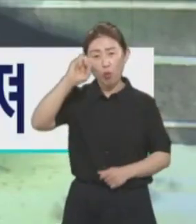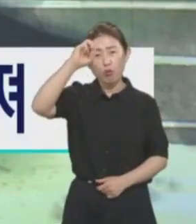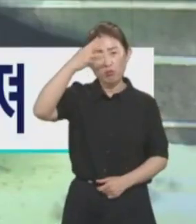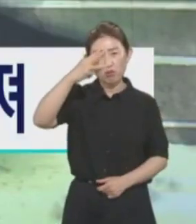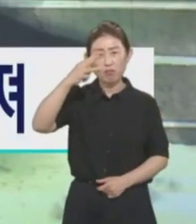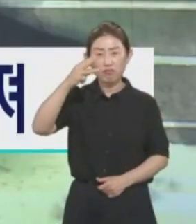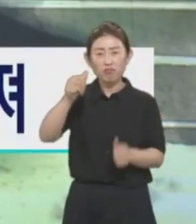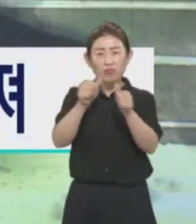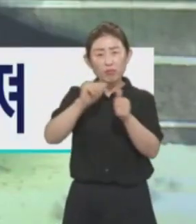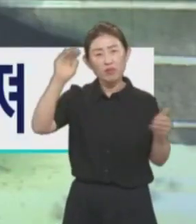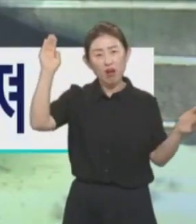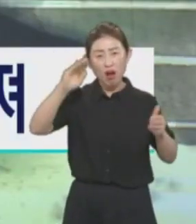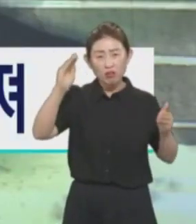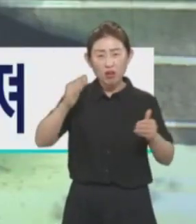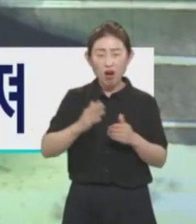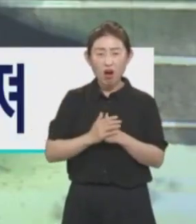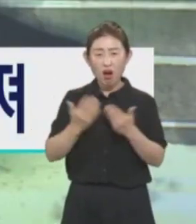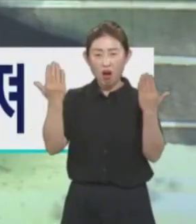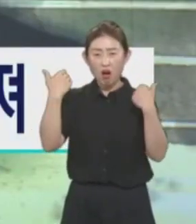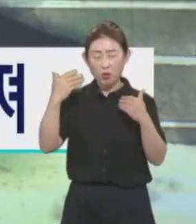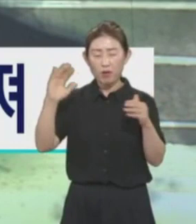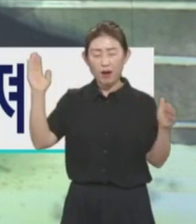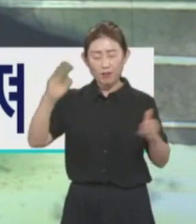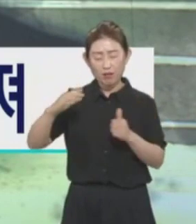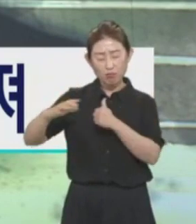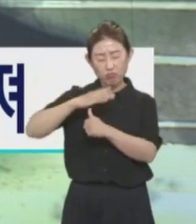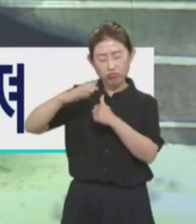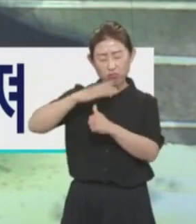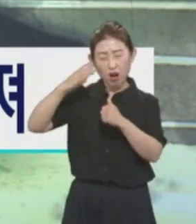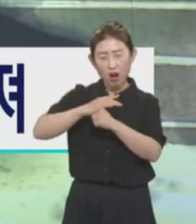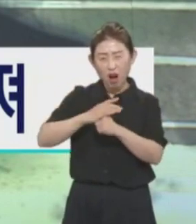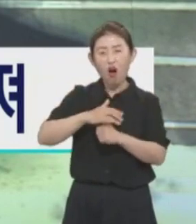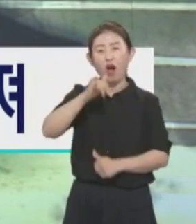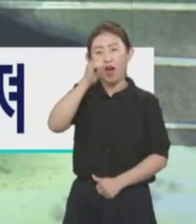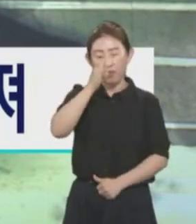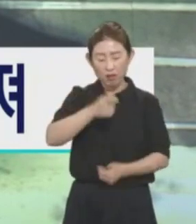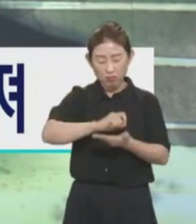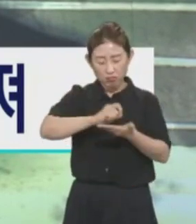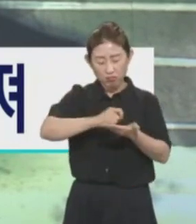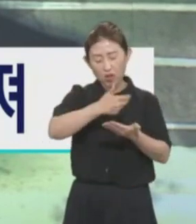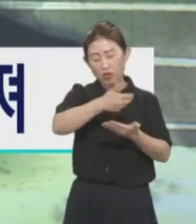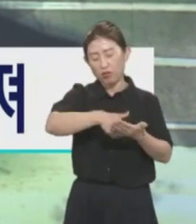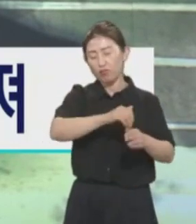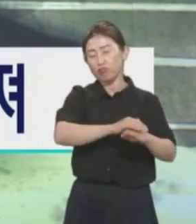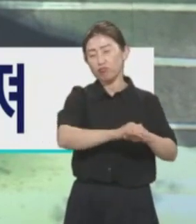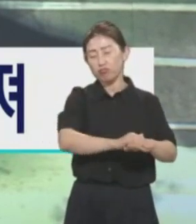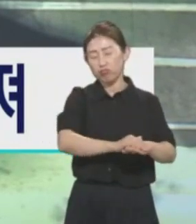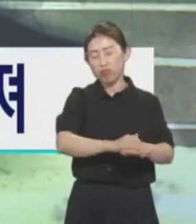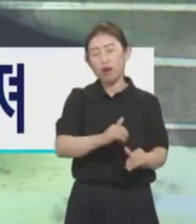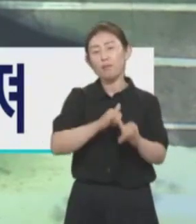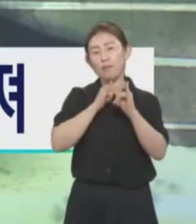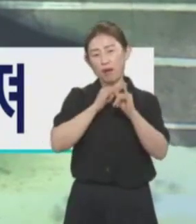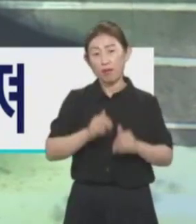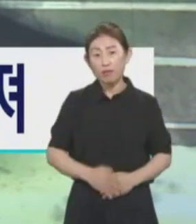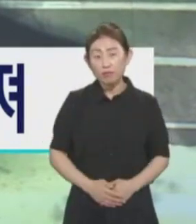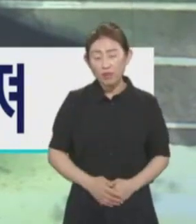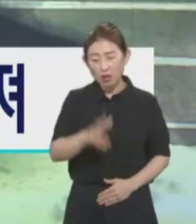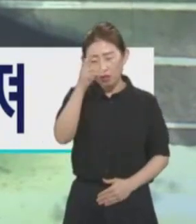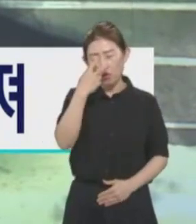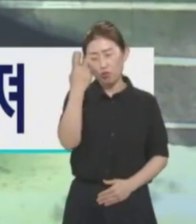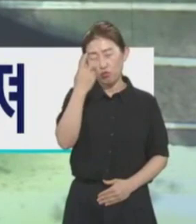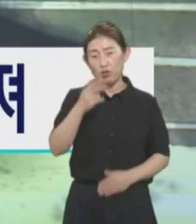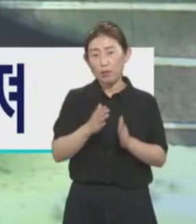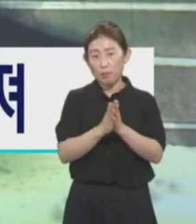천안에서 고3 남학생이 학교폭력 피해를 호소하는 글을 남긴 채 숨져 경찰이 수사에 나섰습니다. 이 학생의